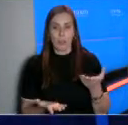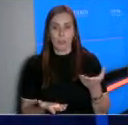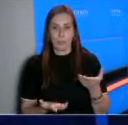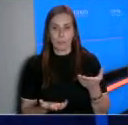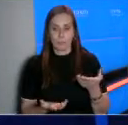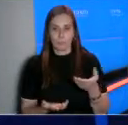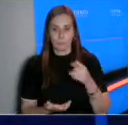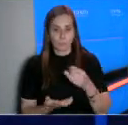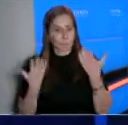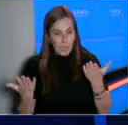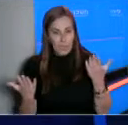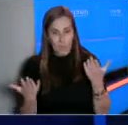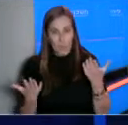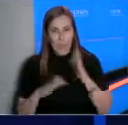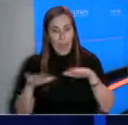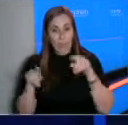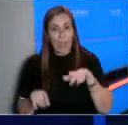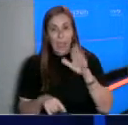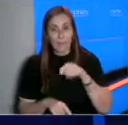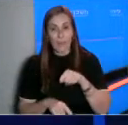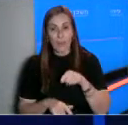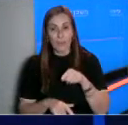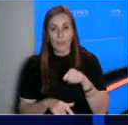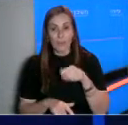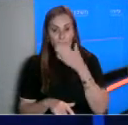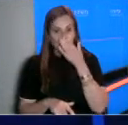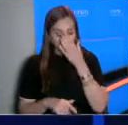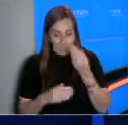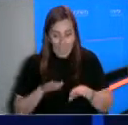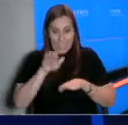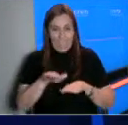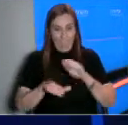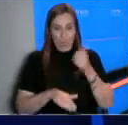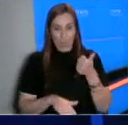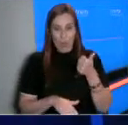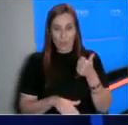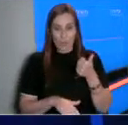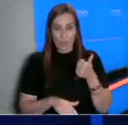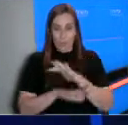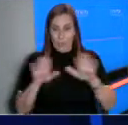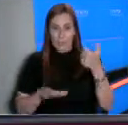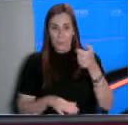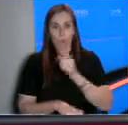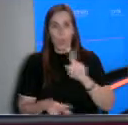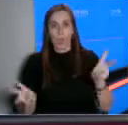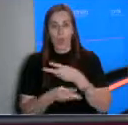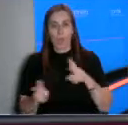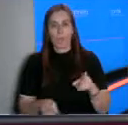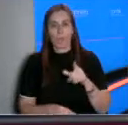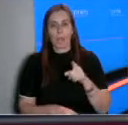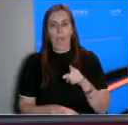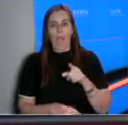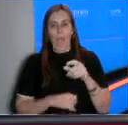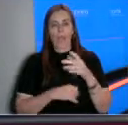אוקיי? אז מה? אז הילדים האלה אפילו את הצעד הראשון של בלי פסיכומטרי לא יכולים. אז הם